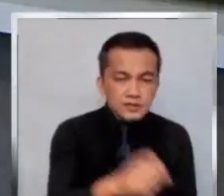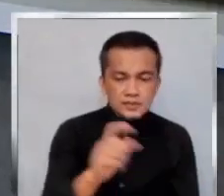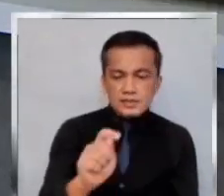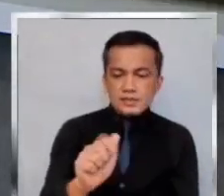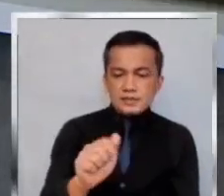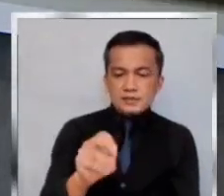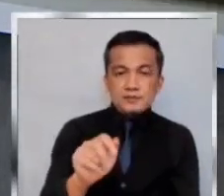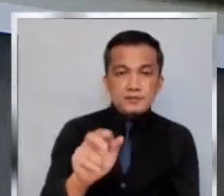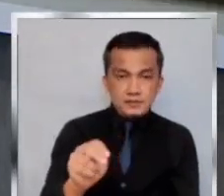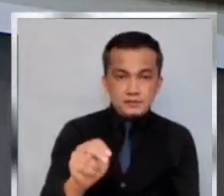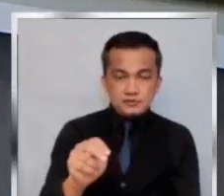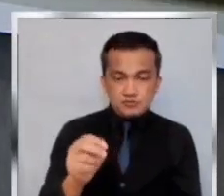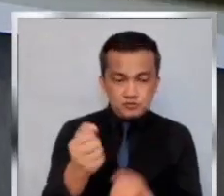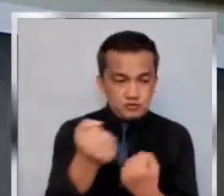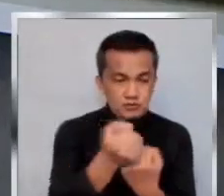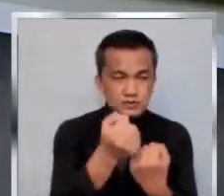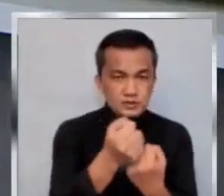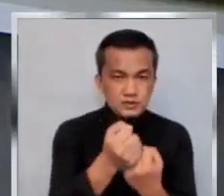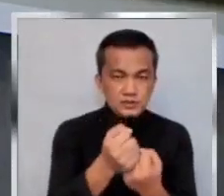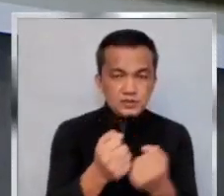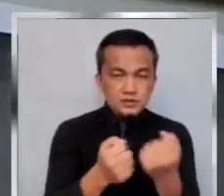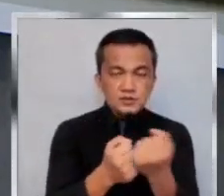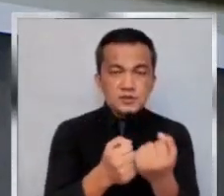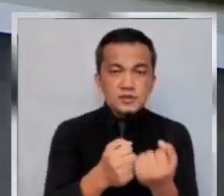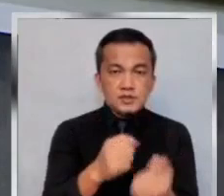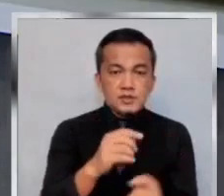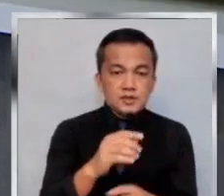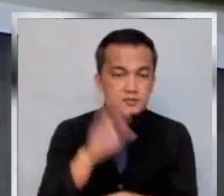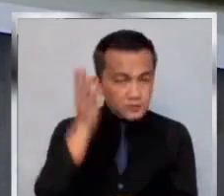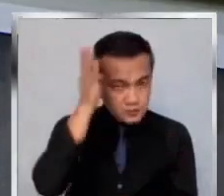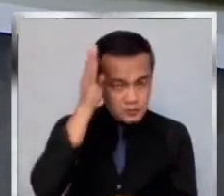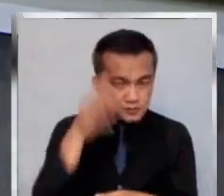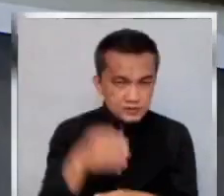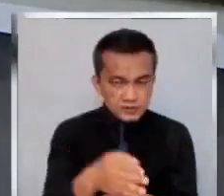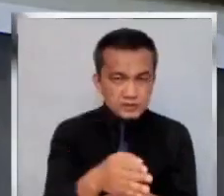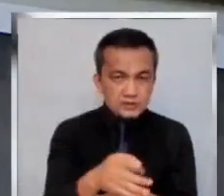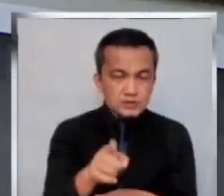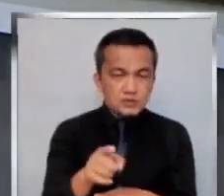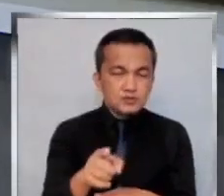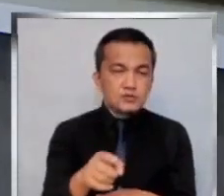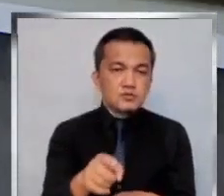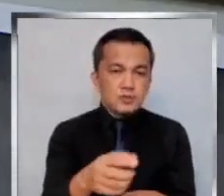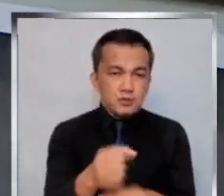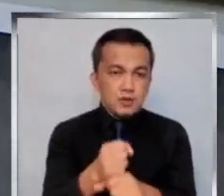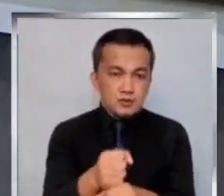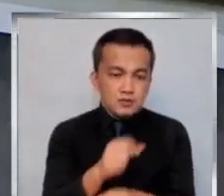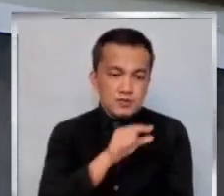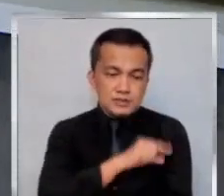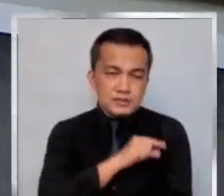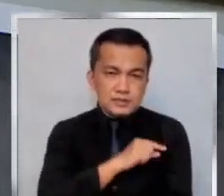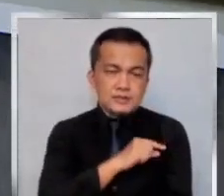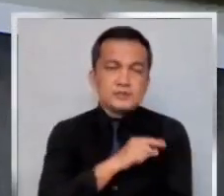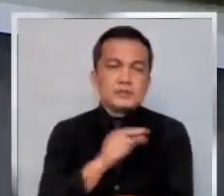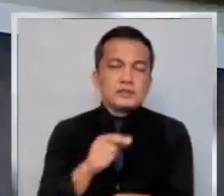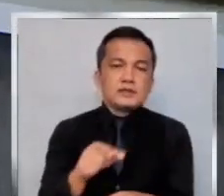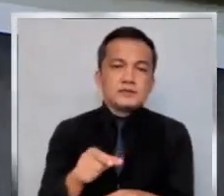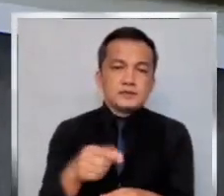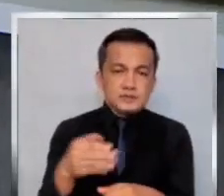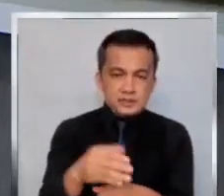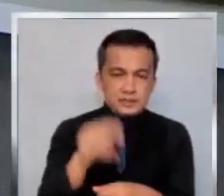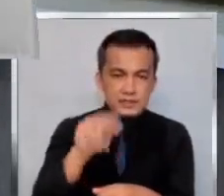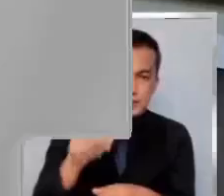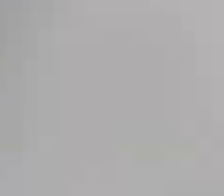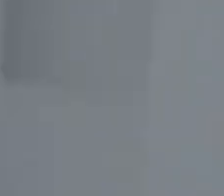suporta ng Bureau of Fisheries and Aquatic Resources para maabot ang kalidad ng isdang kailangan ng mga cannery. Nakatutok si Dano